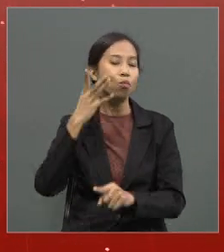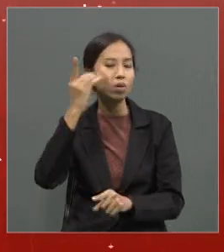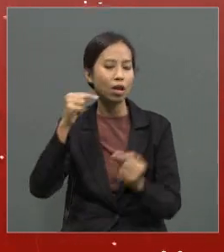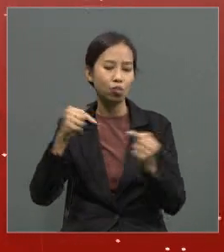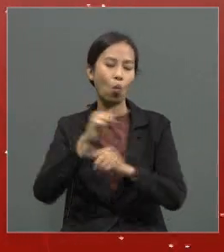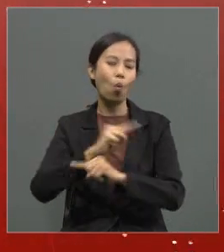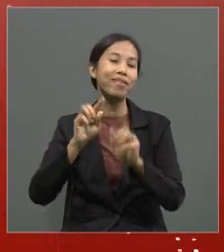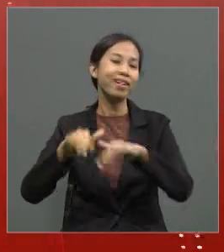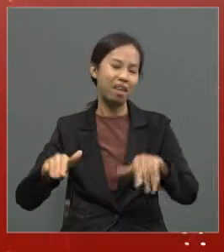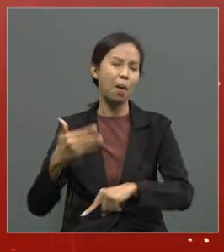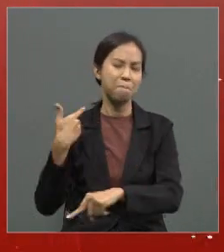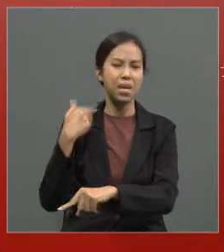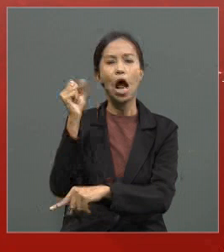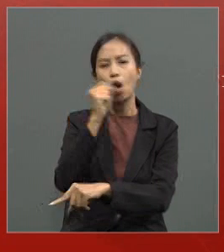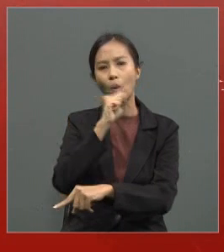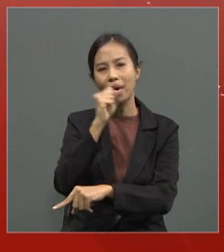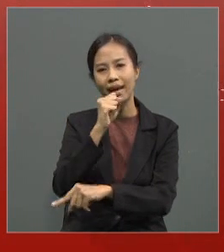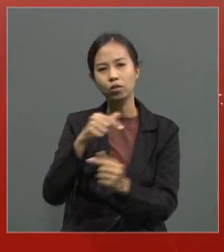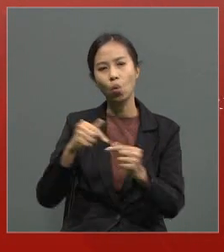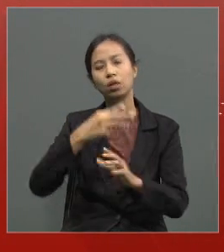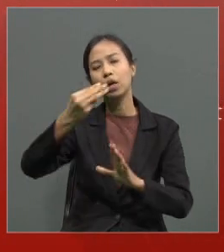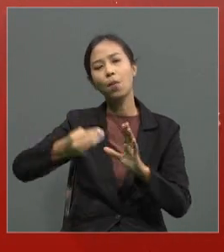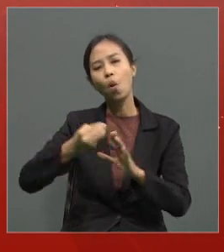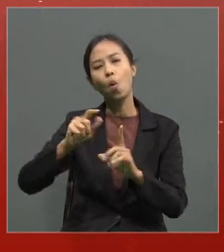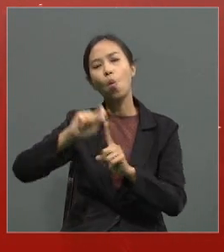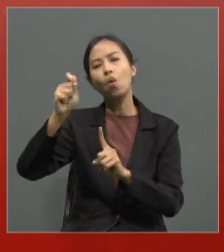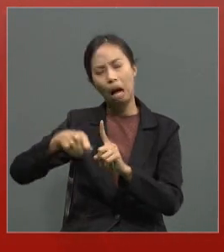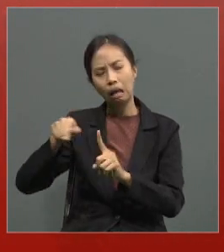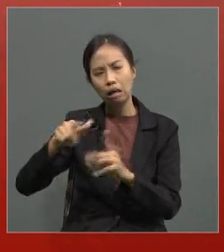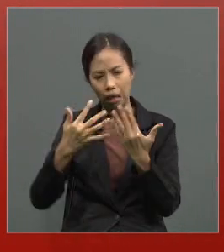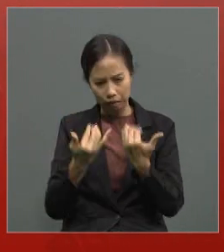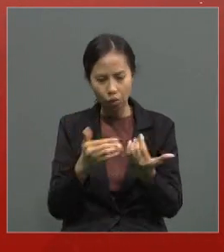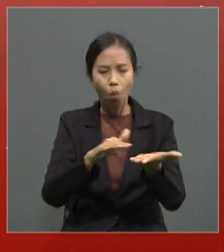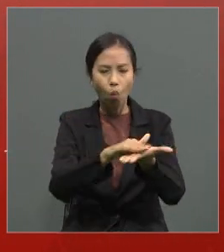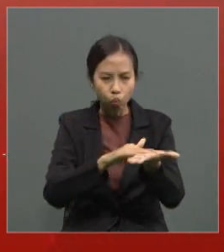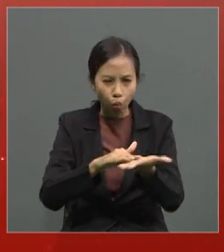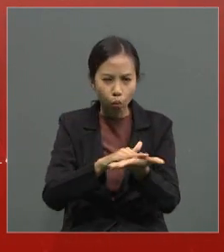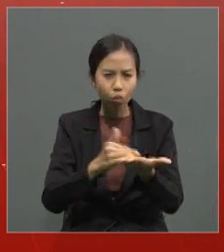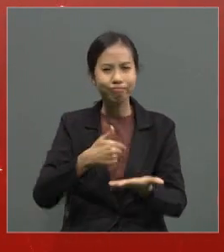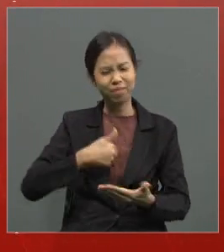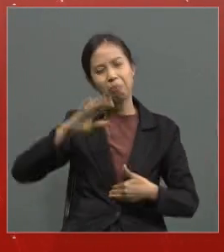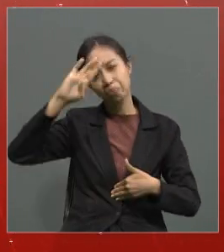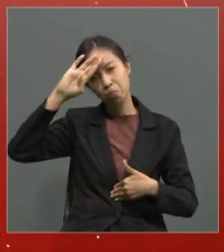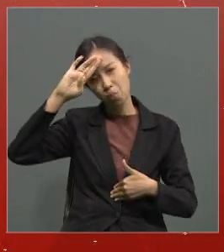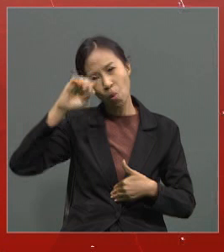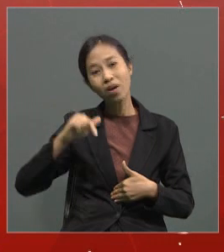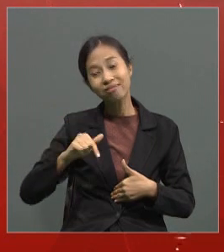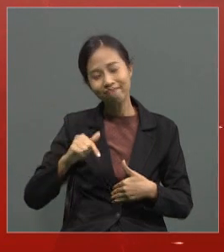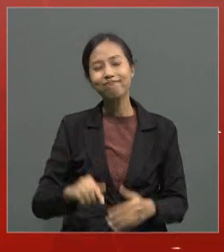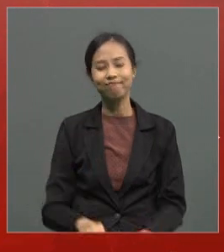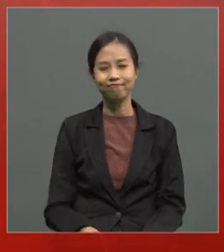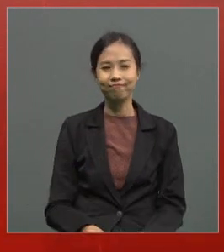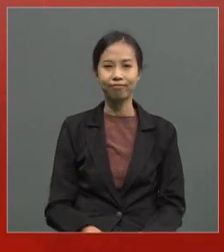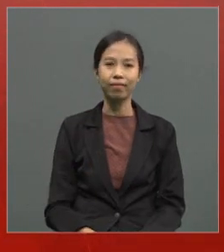วันเด็กเลยนะคะที่เดอมโคราชค่ะเพราะฉะนั้นก็ขออภัยทางผู้จัดงานนะคะแบงคอกแบงค์เอ็รถโชว์รวมถึงแฟนเพลงต่าง